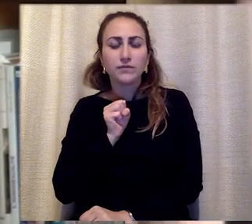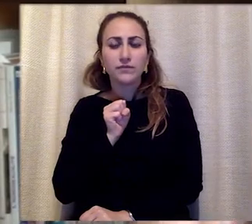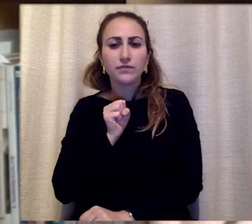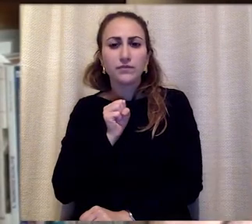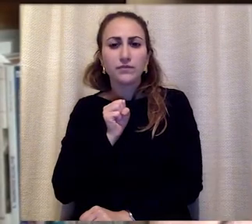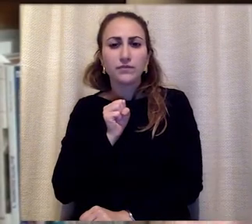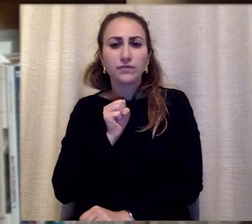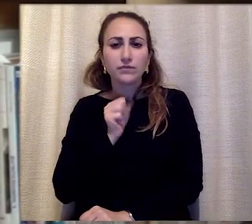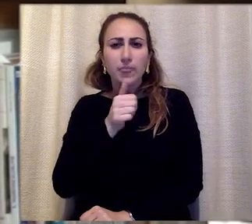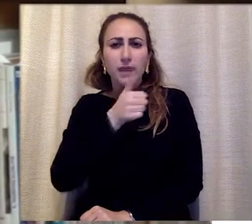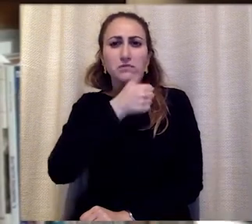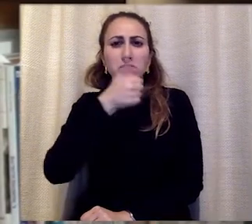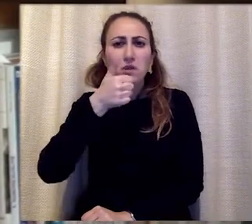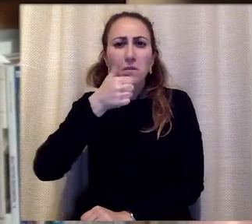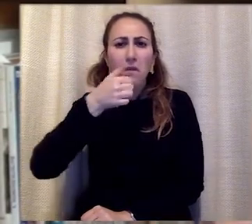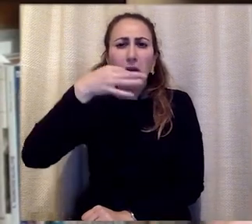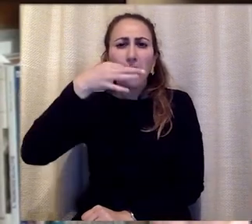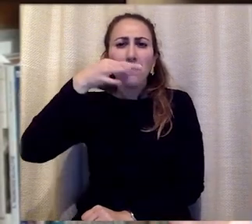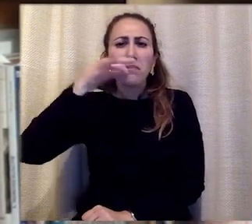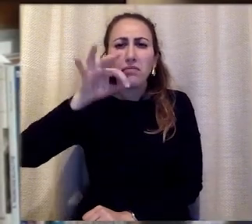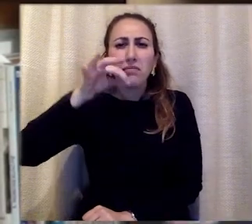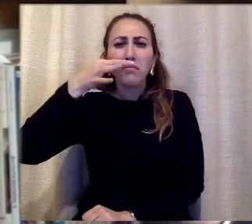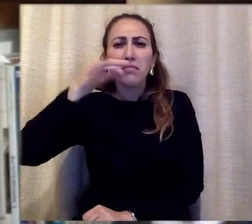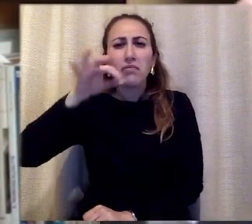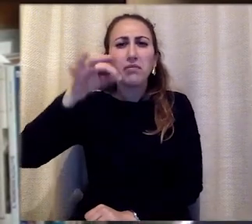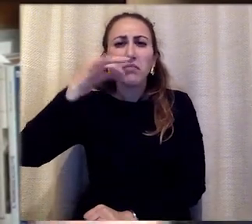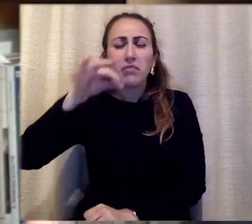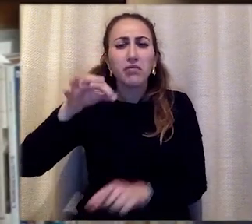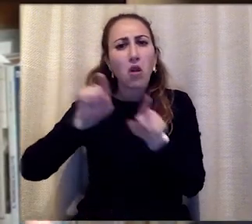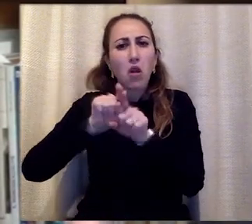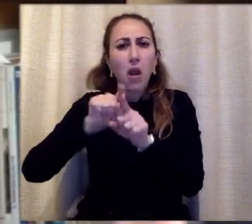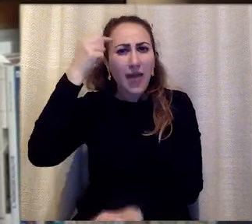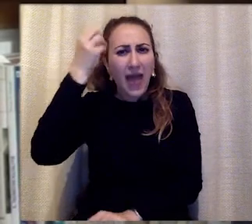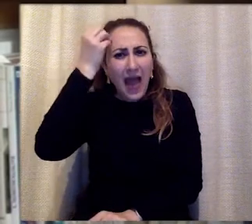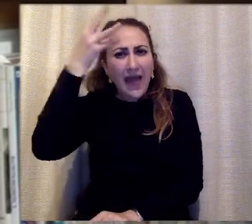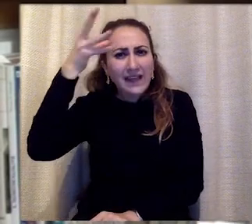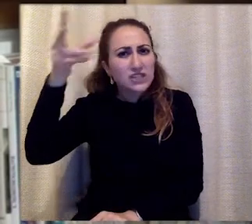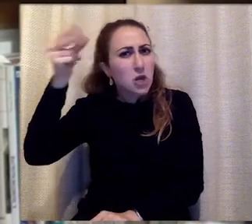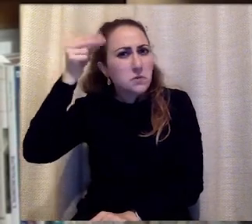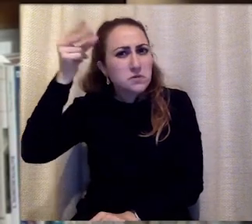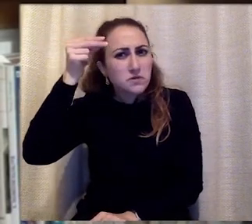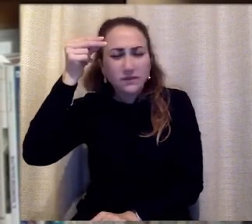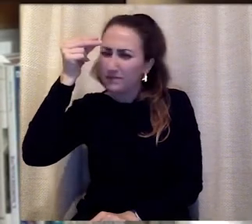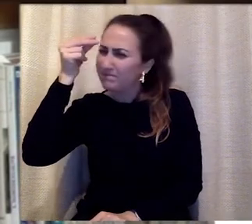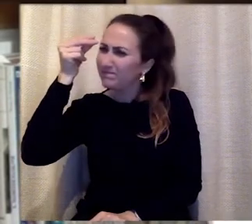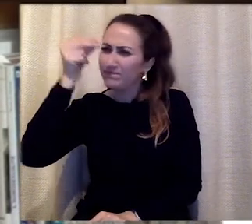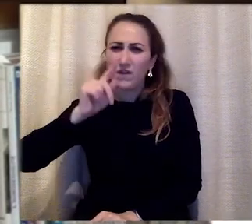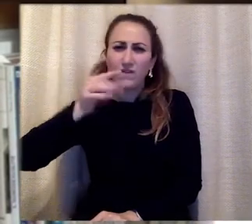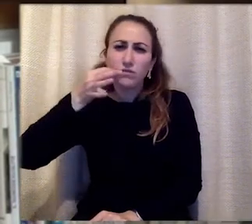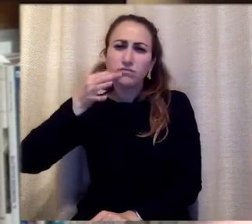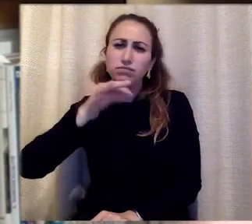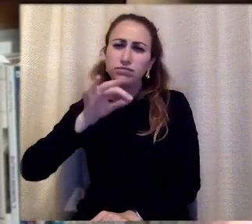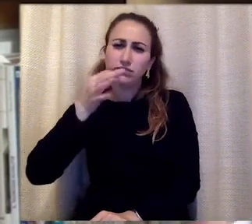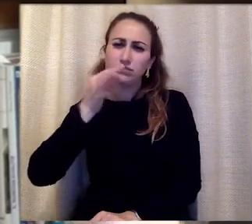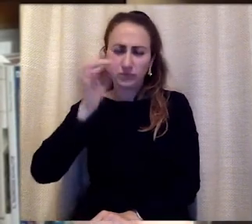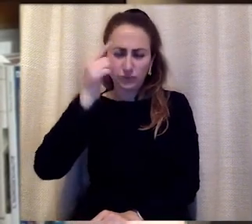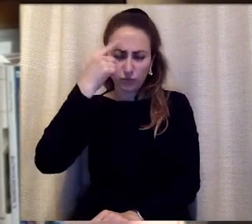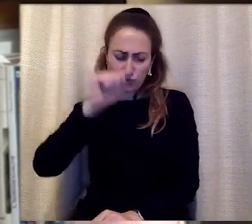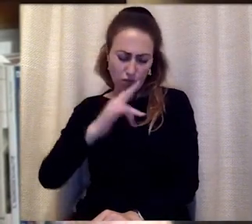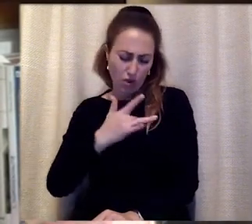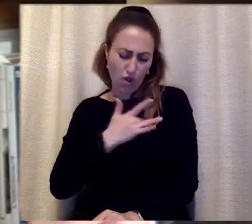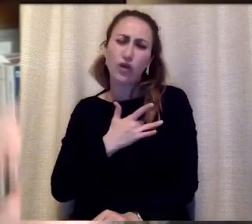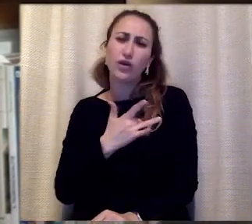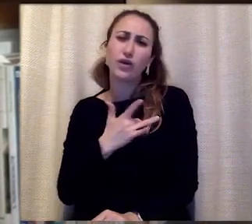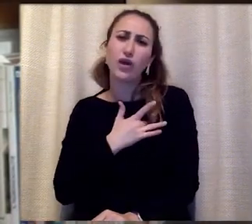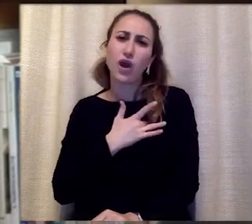à la tête, mais des paroles qui s'adressent au cœur. Dans Ésaïe 40, il est dit « Je parlerai